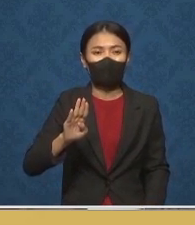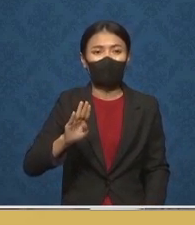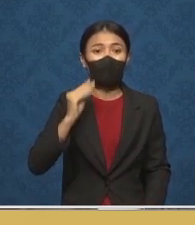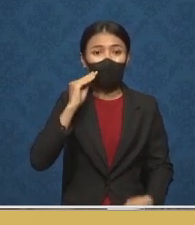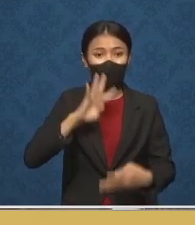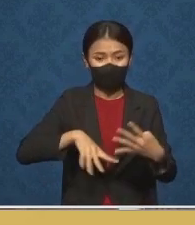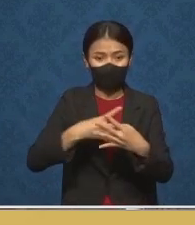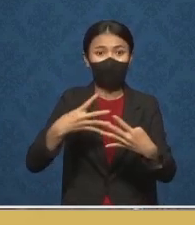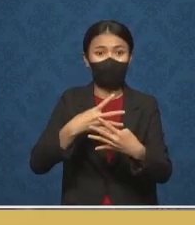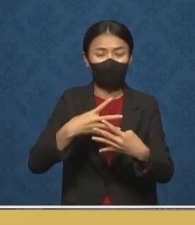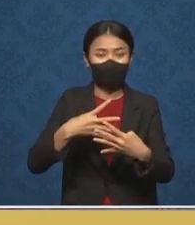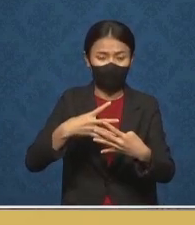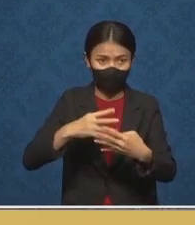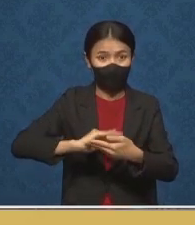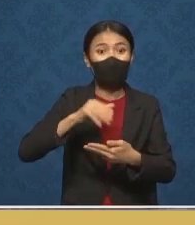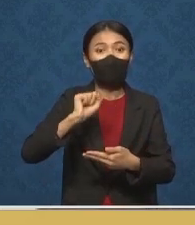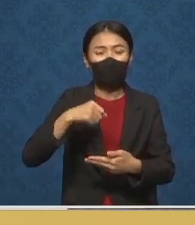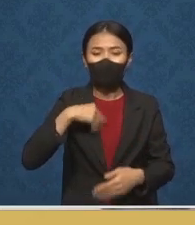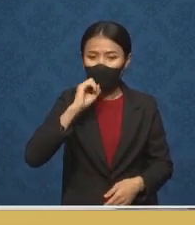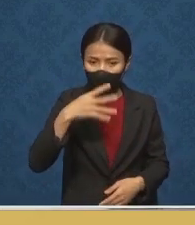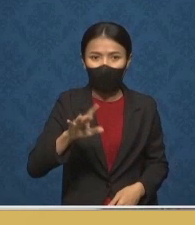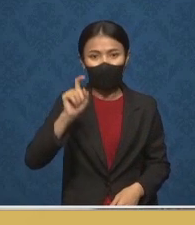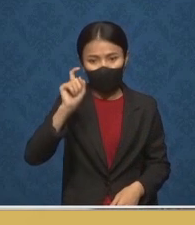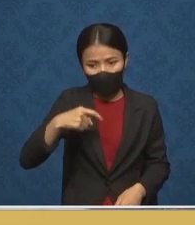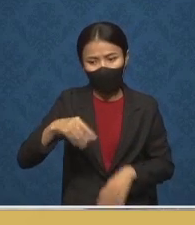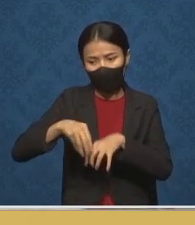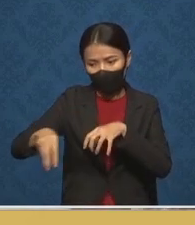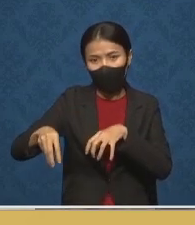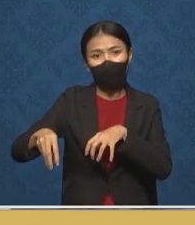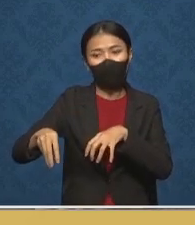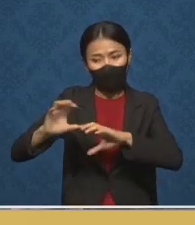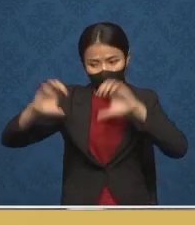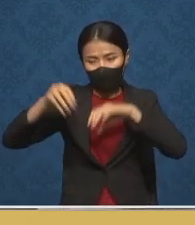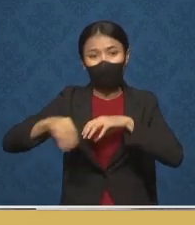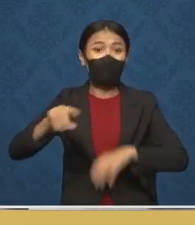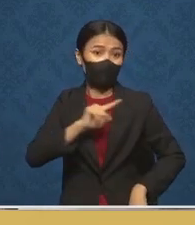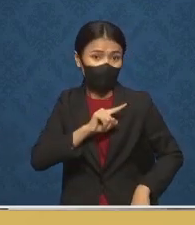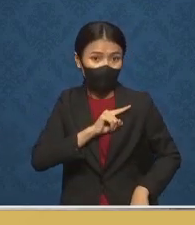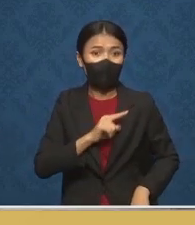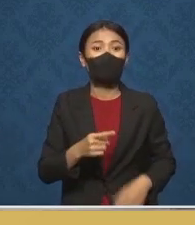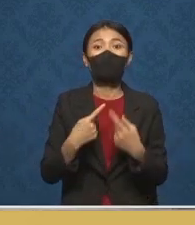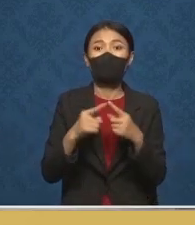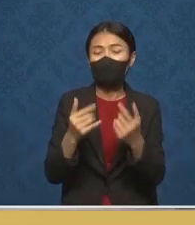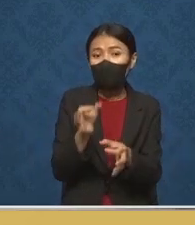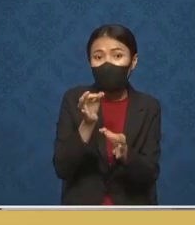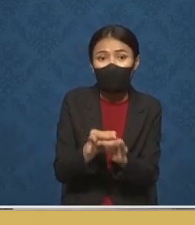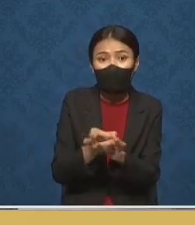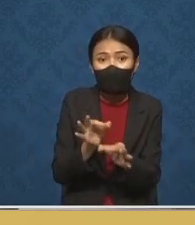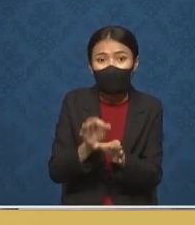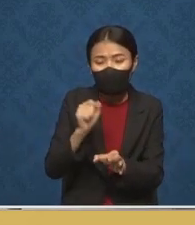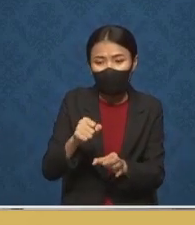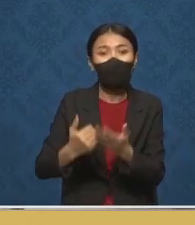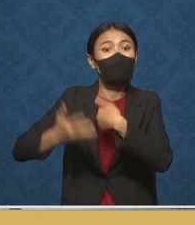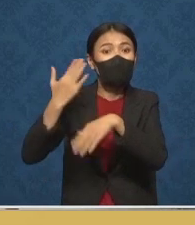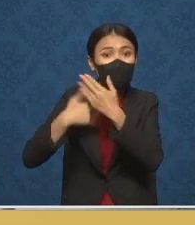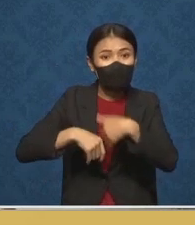ยืนยันการที่ธนาคารจะเขียนยังไงก็ตามจะเอาข้อมูลของประชาชนเนี่ยเอาไป